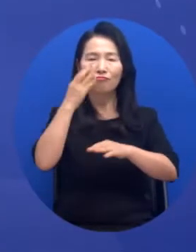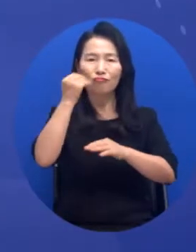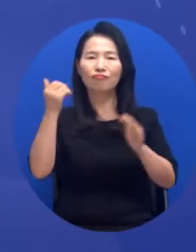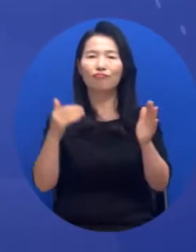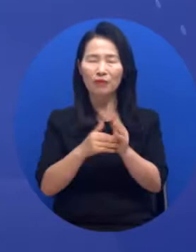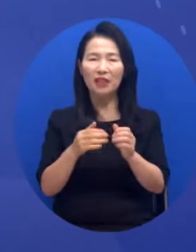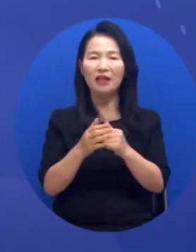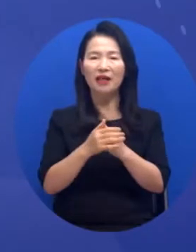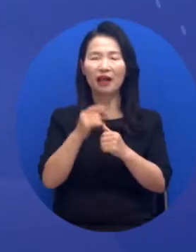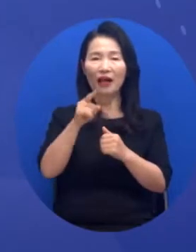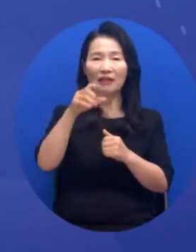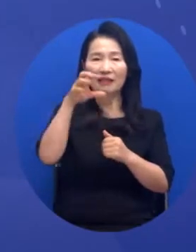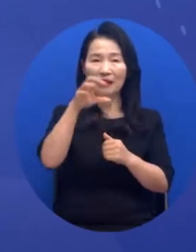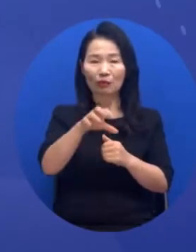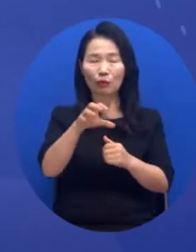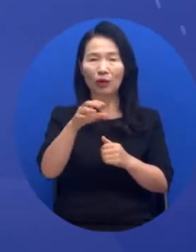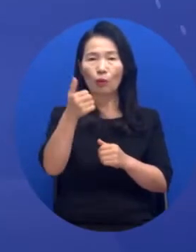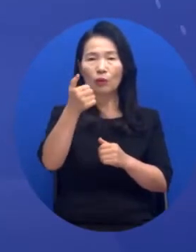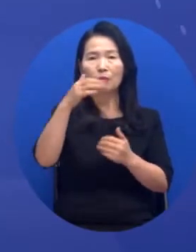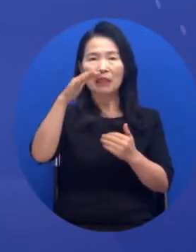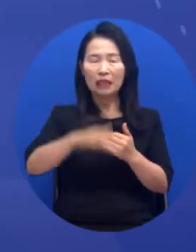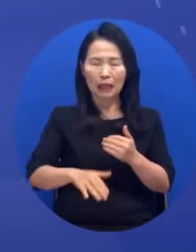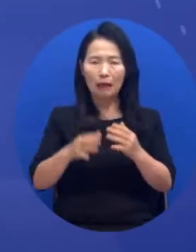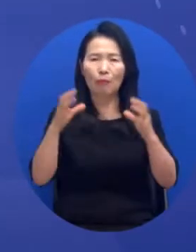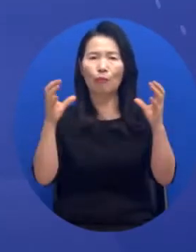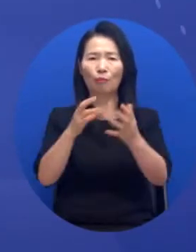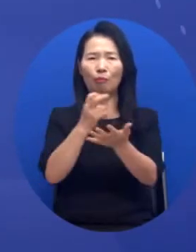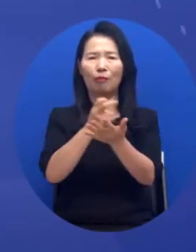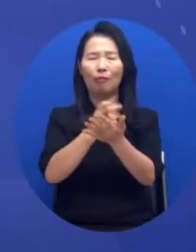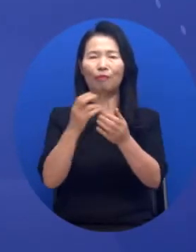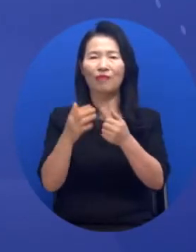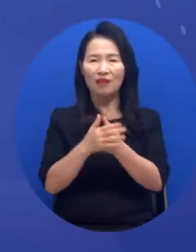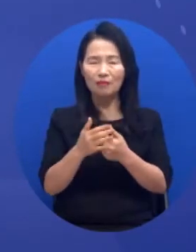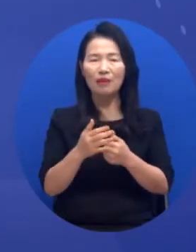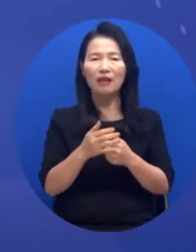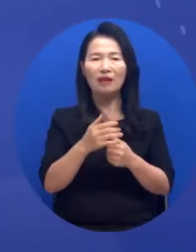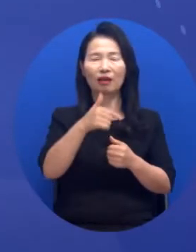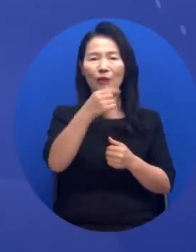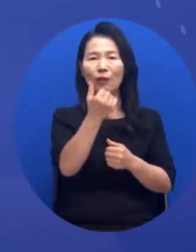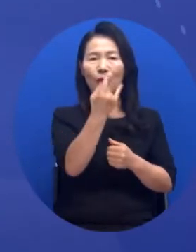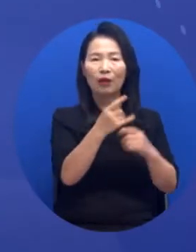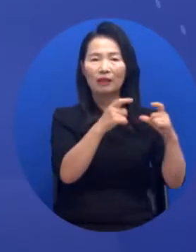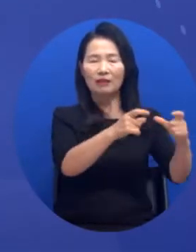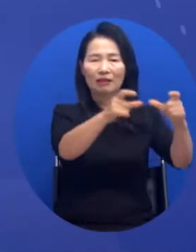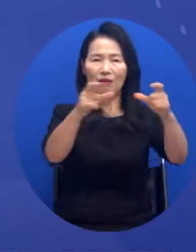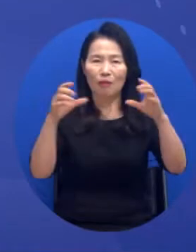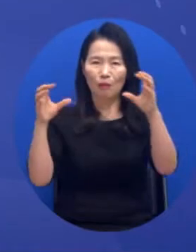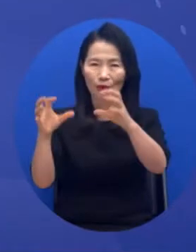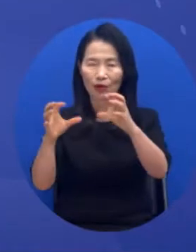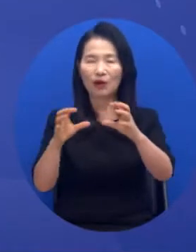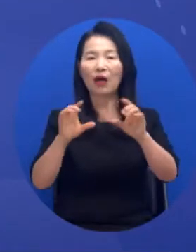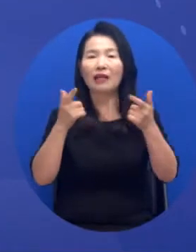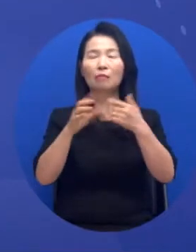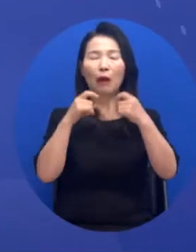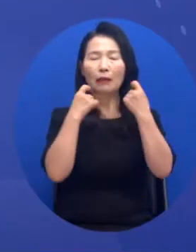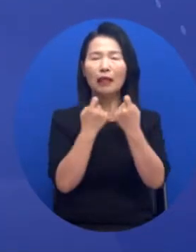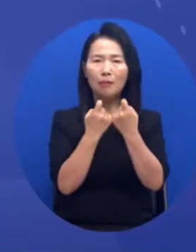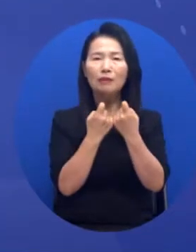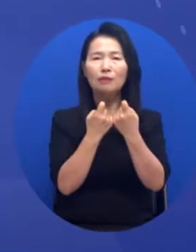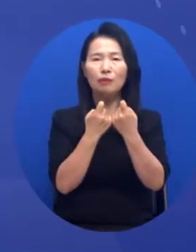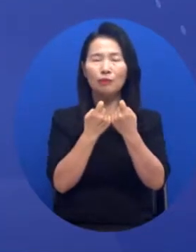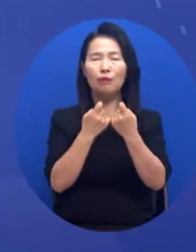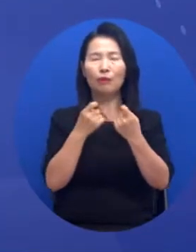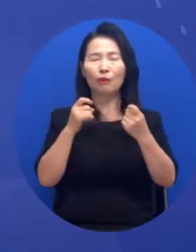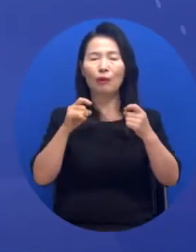장소에 모일 수 있는 인원이 50명 이하 였기 때문에 총회는 노회 별로 거점 교회에서 모이거나 아니면 총대들이 개별적으로 시작되면